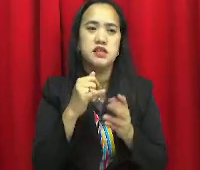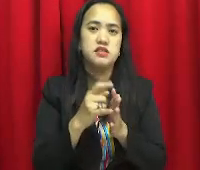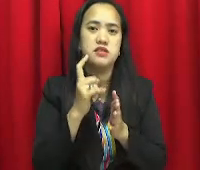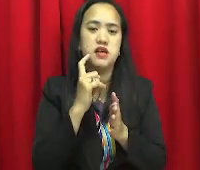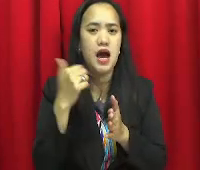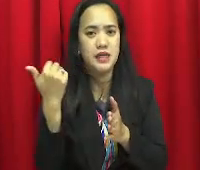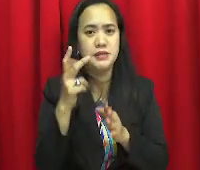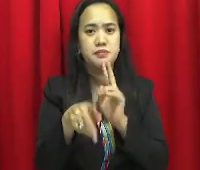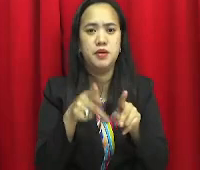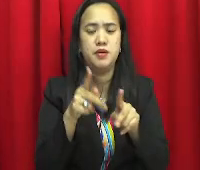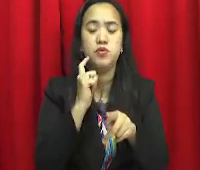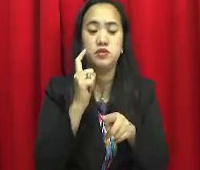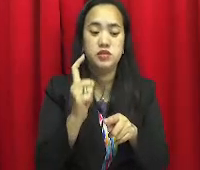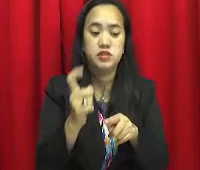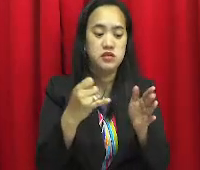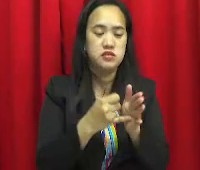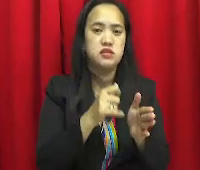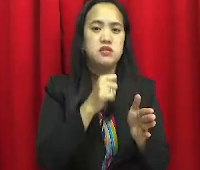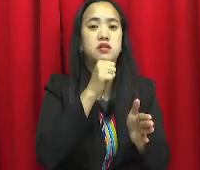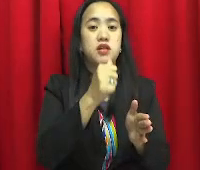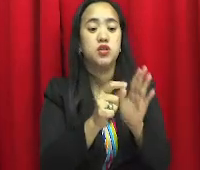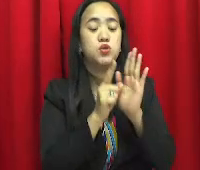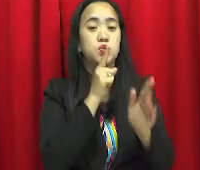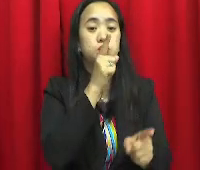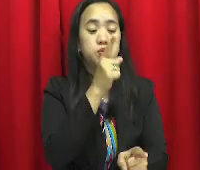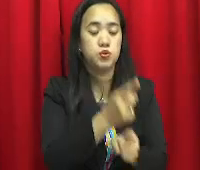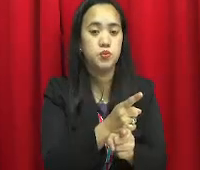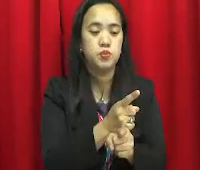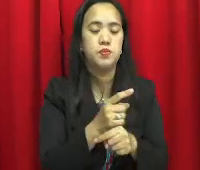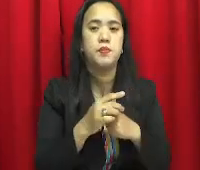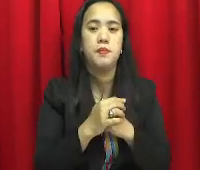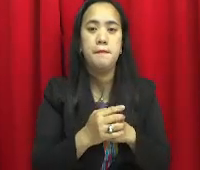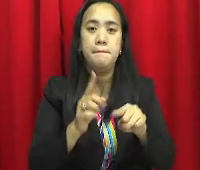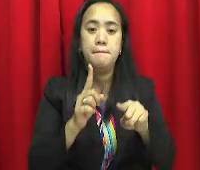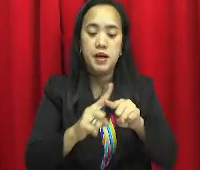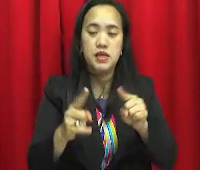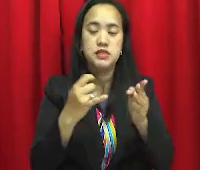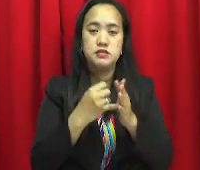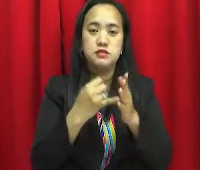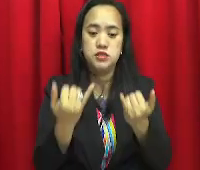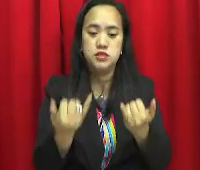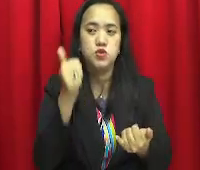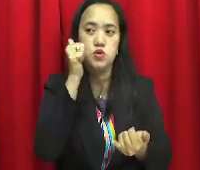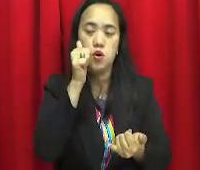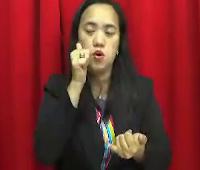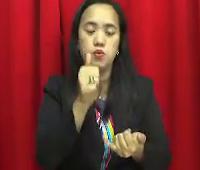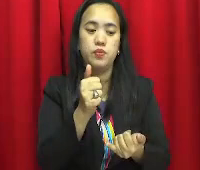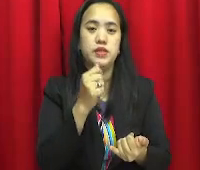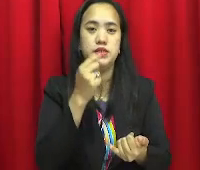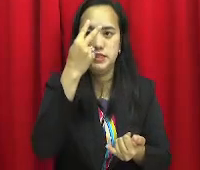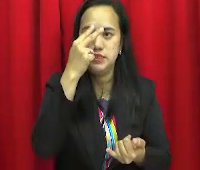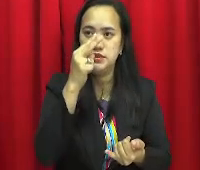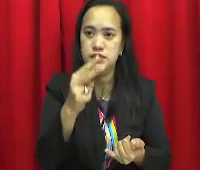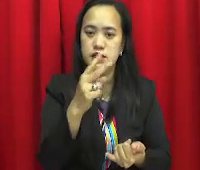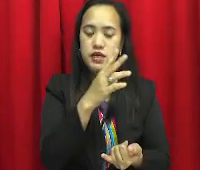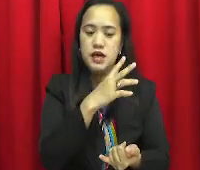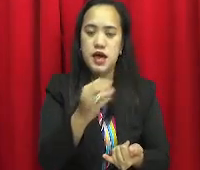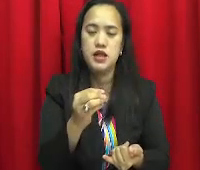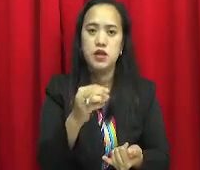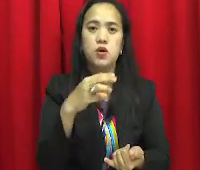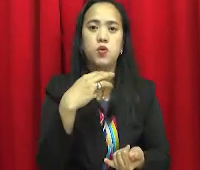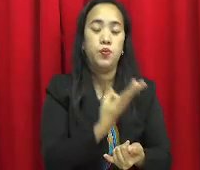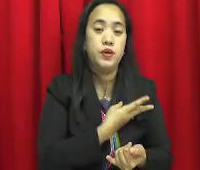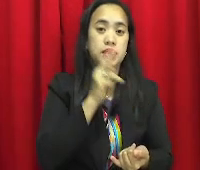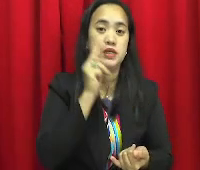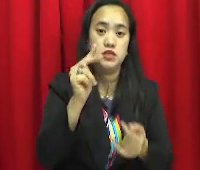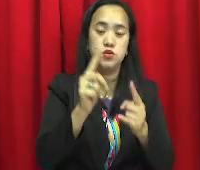parang malayo na sa katotohanan. Pero sabi ko nga sa inyo, napakaganda na ito ay maunawaan natin na ito ay